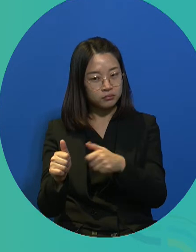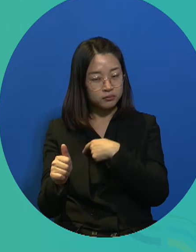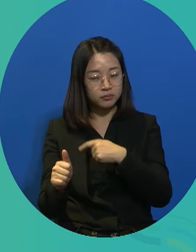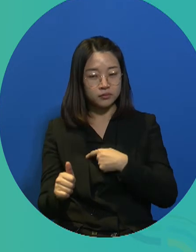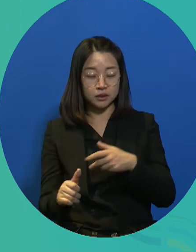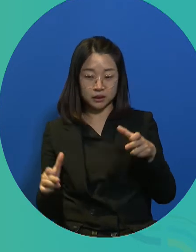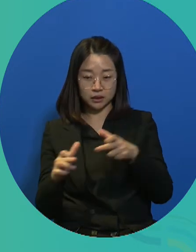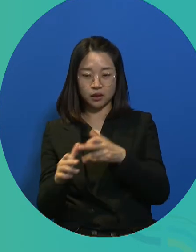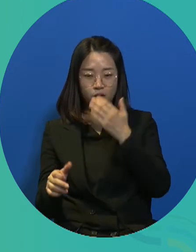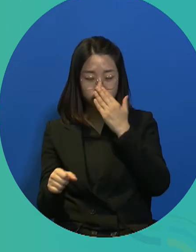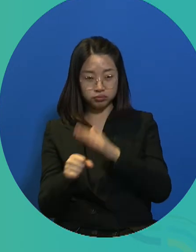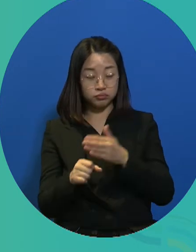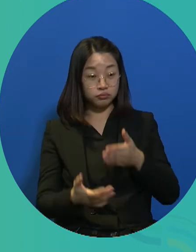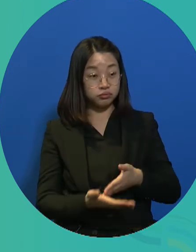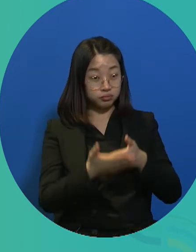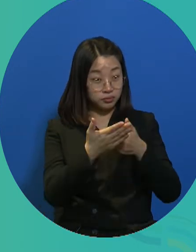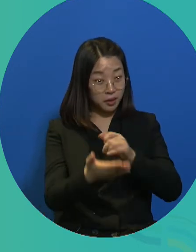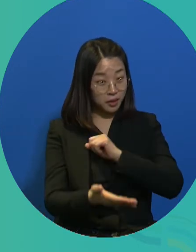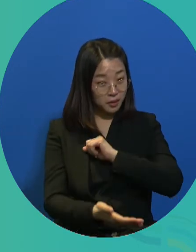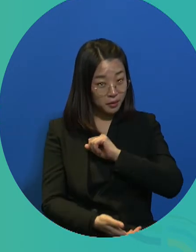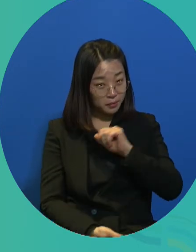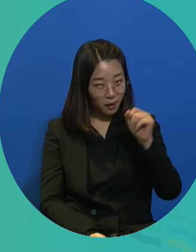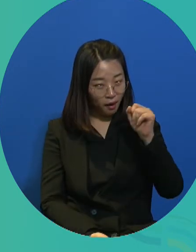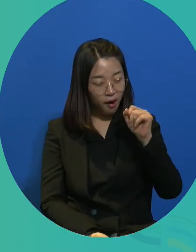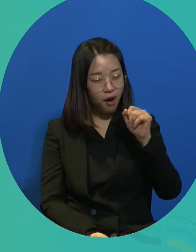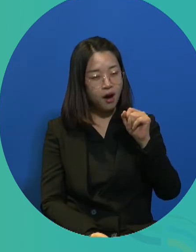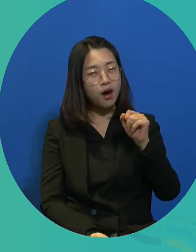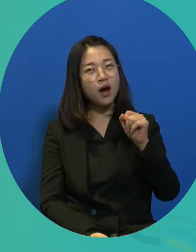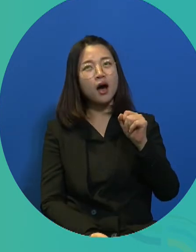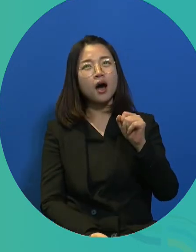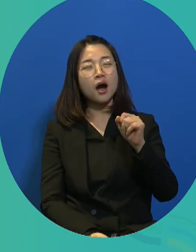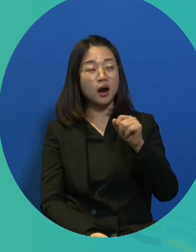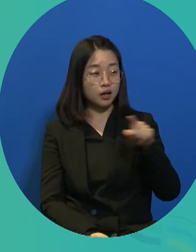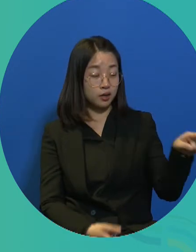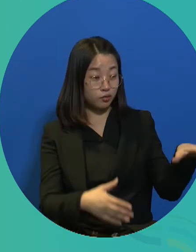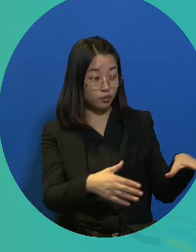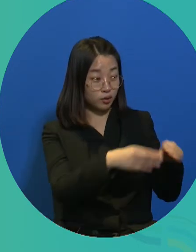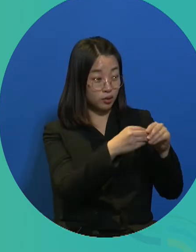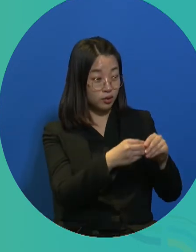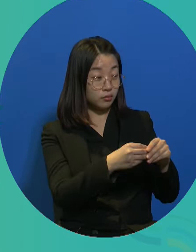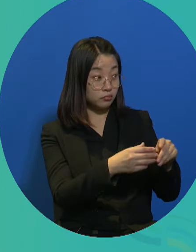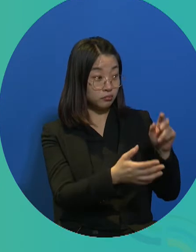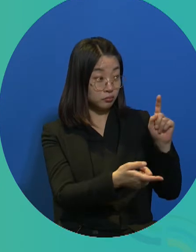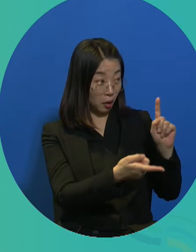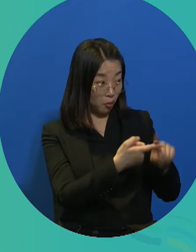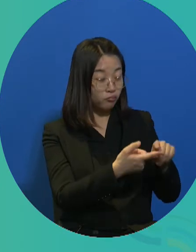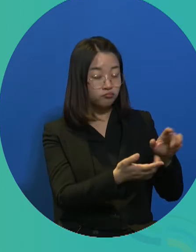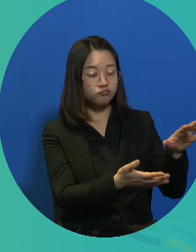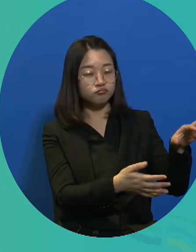사법부에서 좀 보다 면밀히 살펴보고 위원회의 결정을 존중하는 방향으로